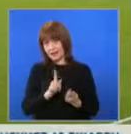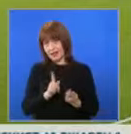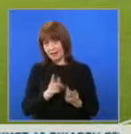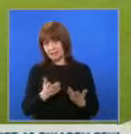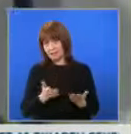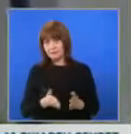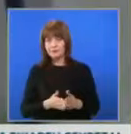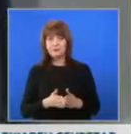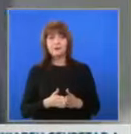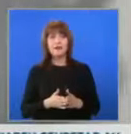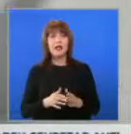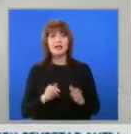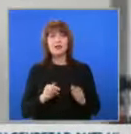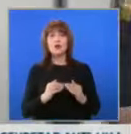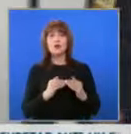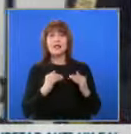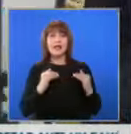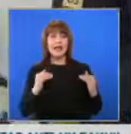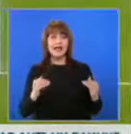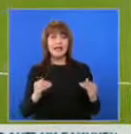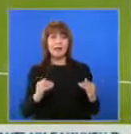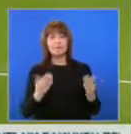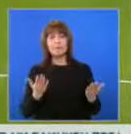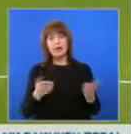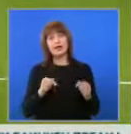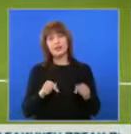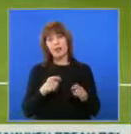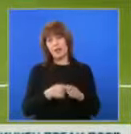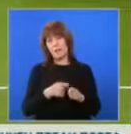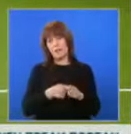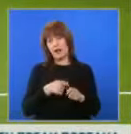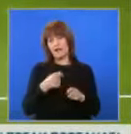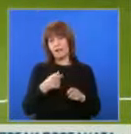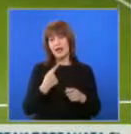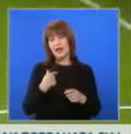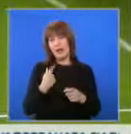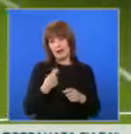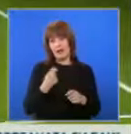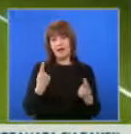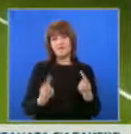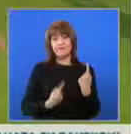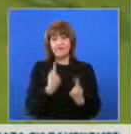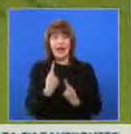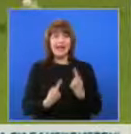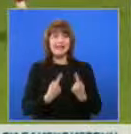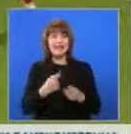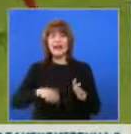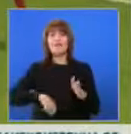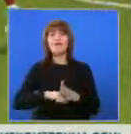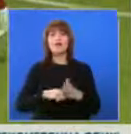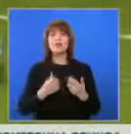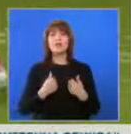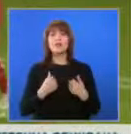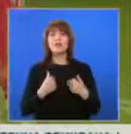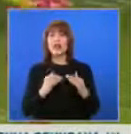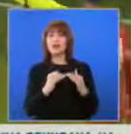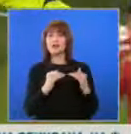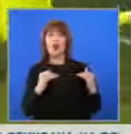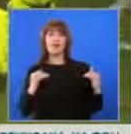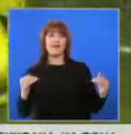мога да се опитаме. Така че на този етап е добре да играем с отбори, които са на нашето ниво и в Лигата на нациите трябва да сме доминиращ